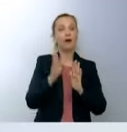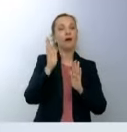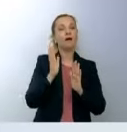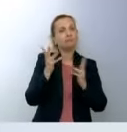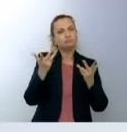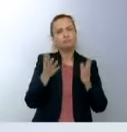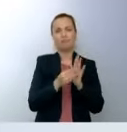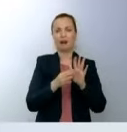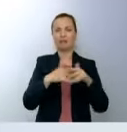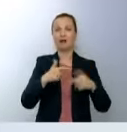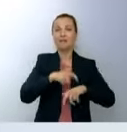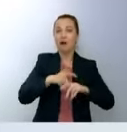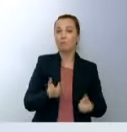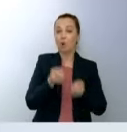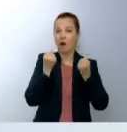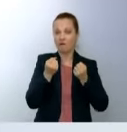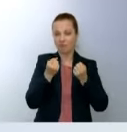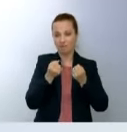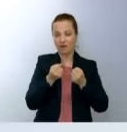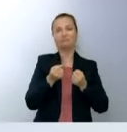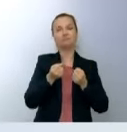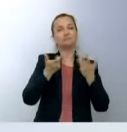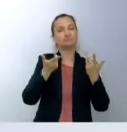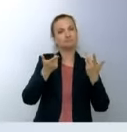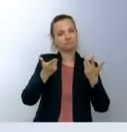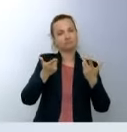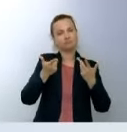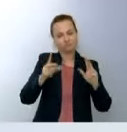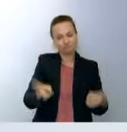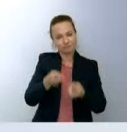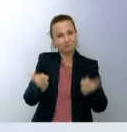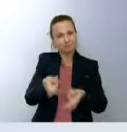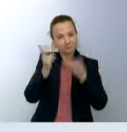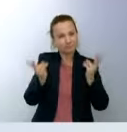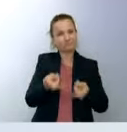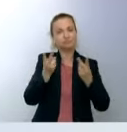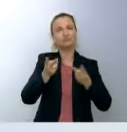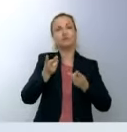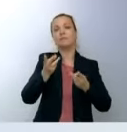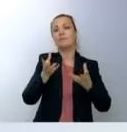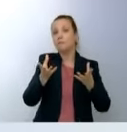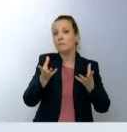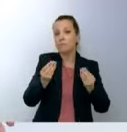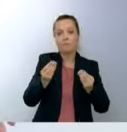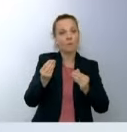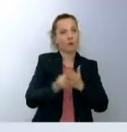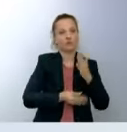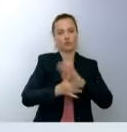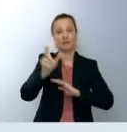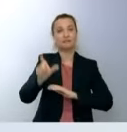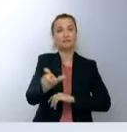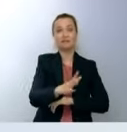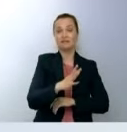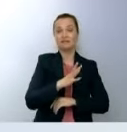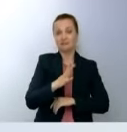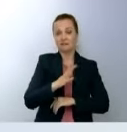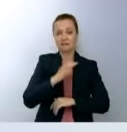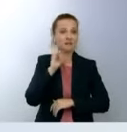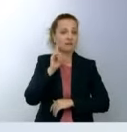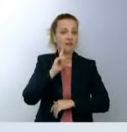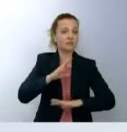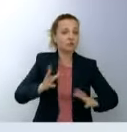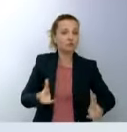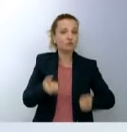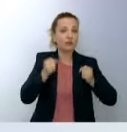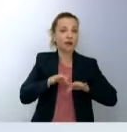πρόληψη του καρκίνου του μαστού που έχει ήδη φέρει αποτελέσματα και έχει σώσει ανθρώπινες ζωές τώρα που μιλάμε γυναίκες κατάφεραν να